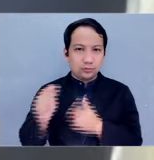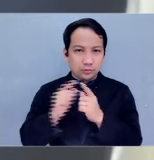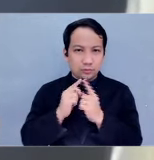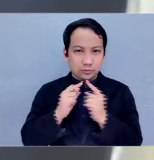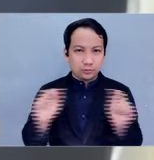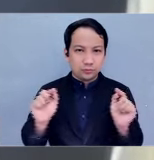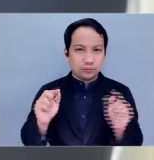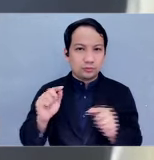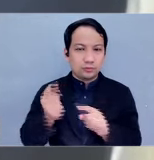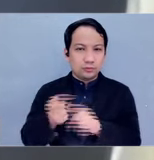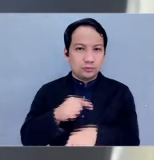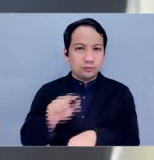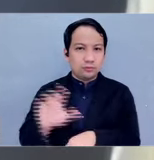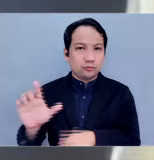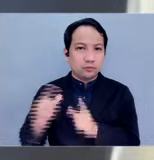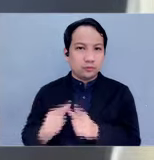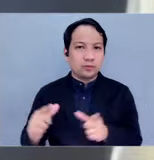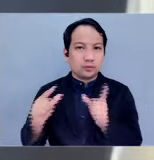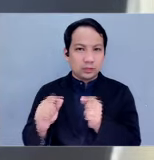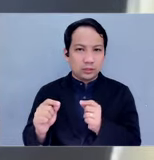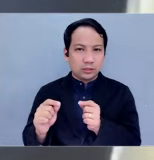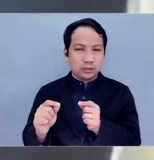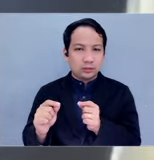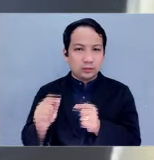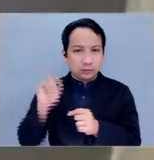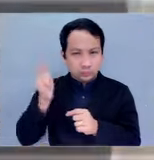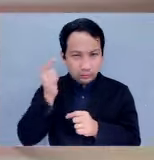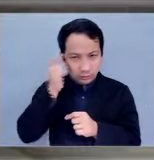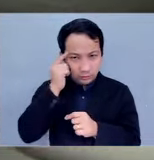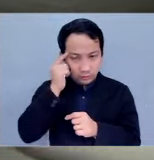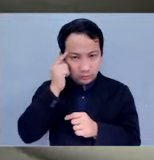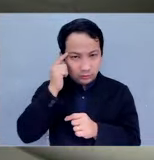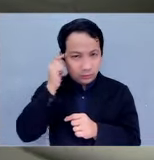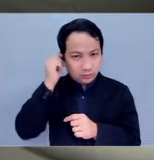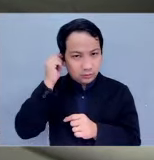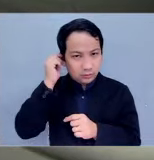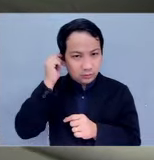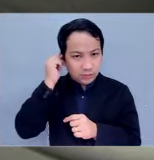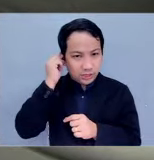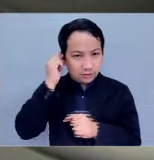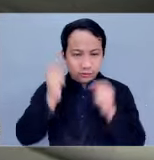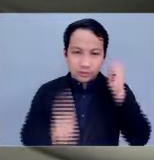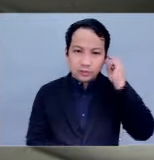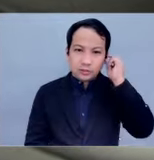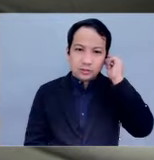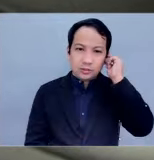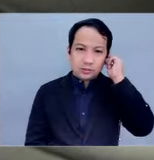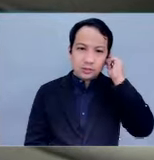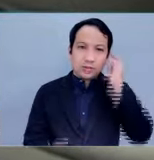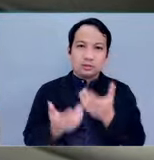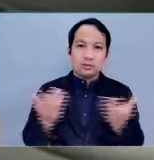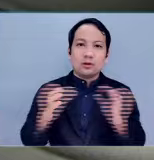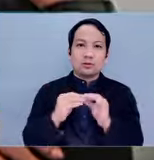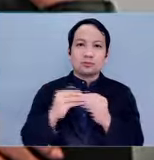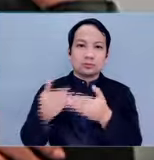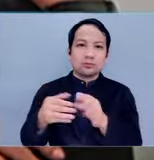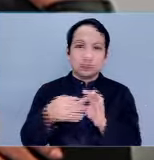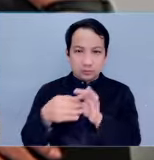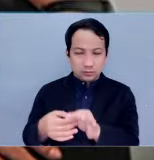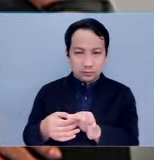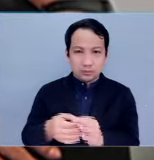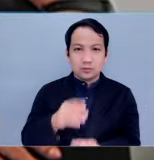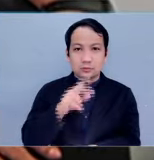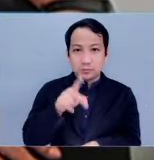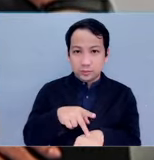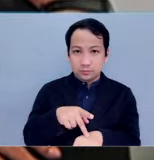official findings ng Japanese authorities. Sa ngayon, patuloy na nakikipag-ugnayan ng Philippine Embassy sa Tokyo